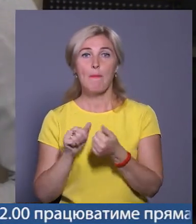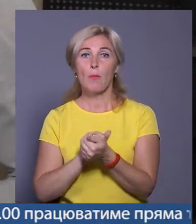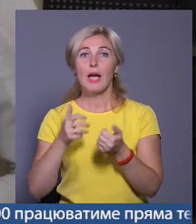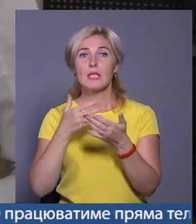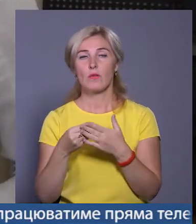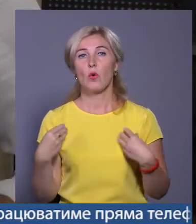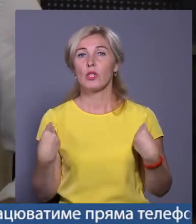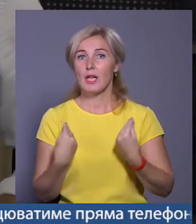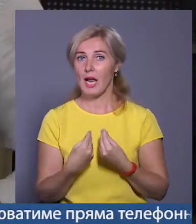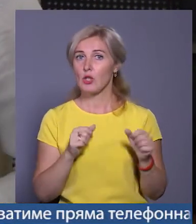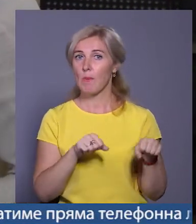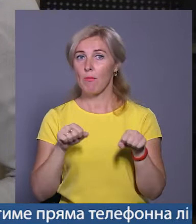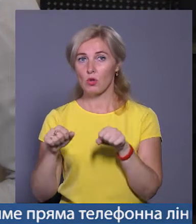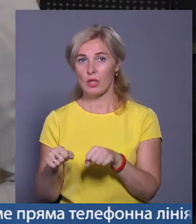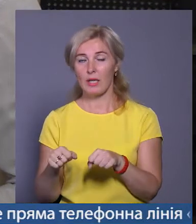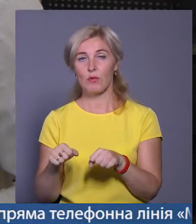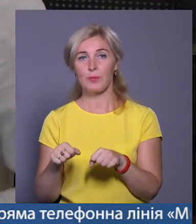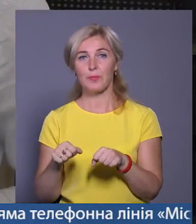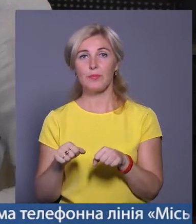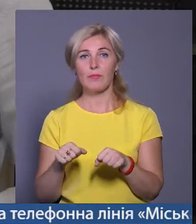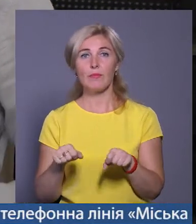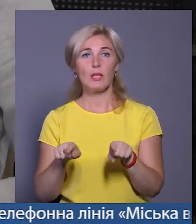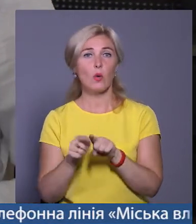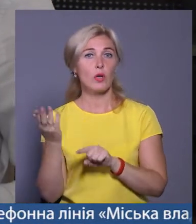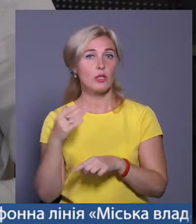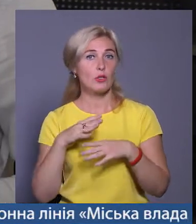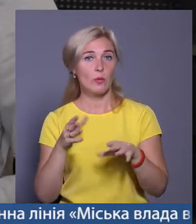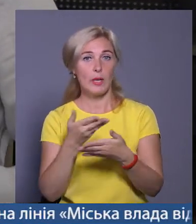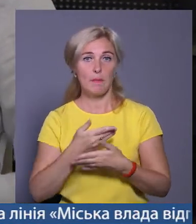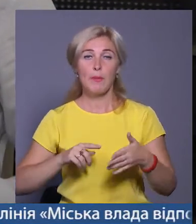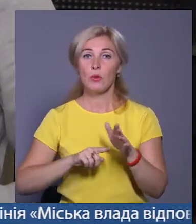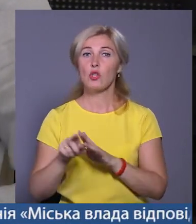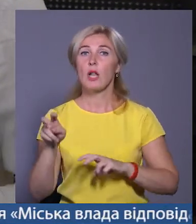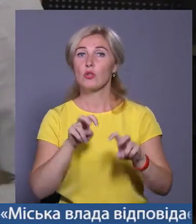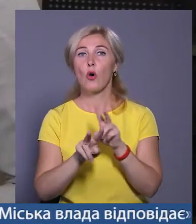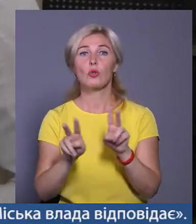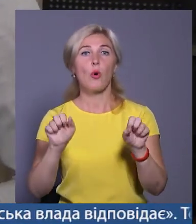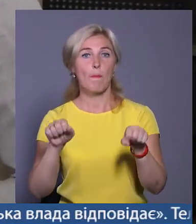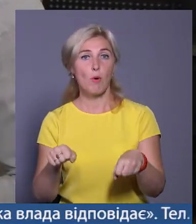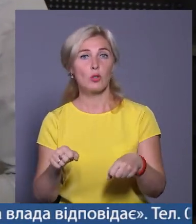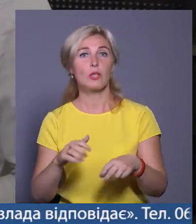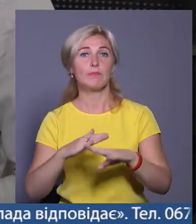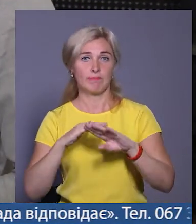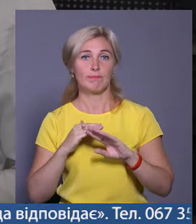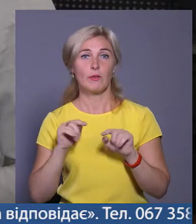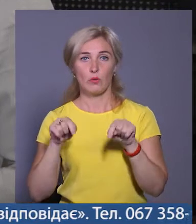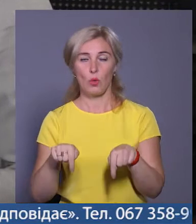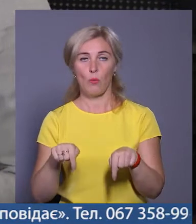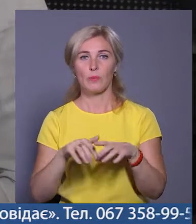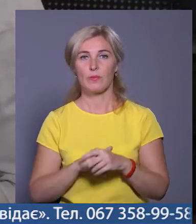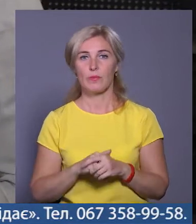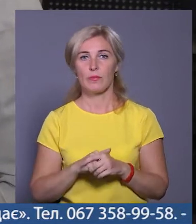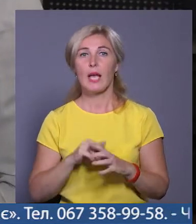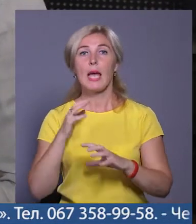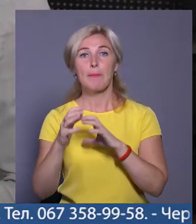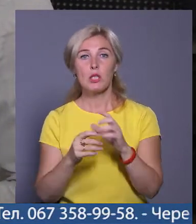речі. Можливості на підприємствах такого не було, і ми почали шукати, хто може посприяти нам в цьому. І